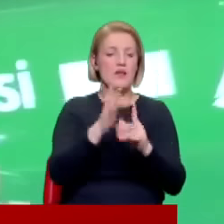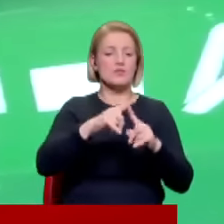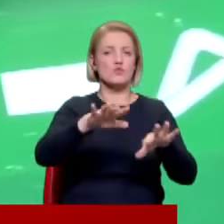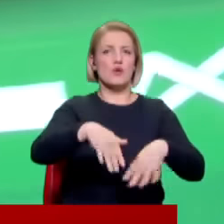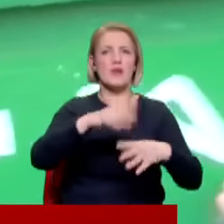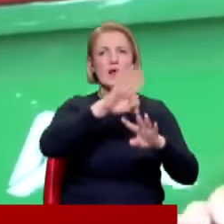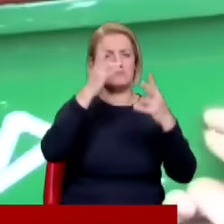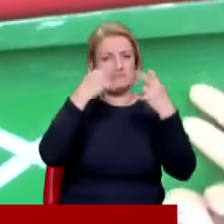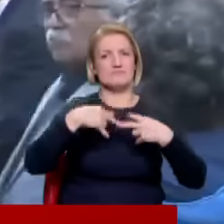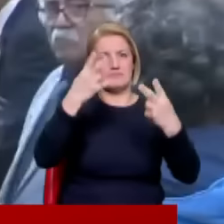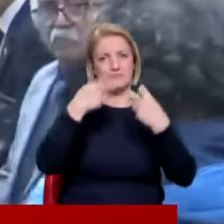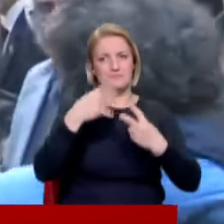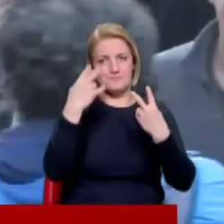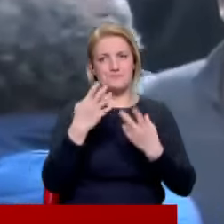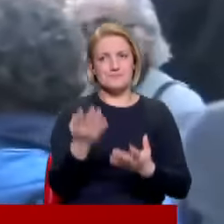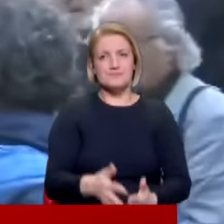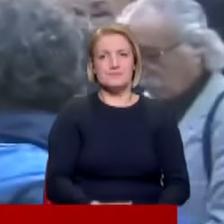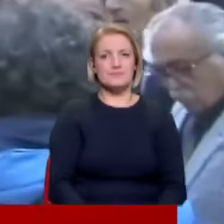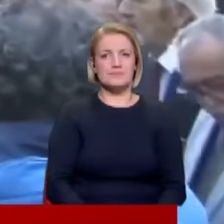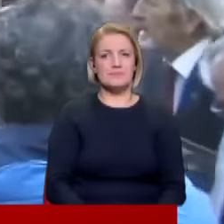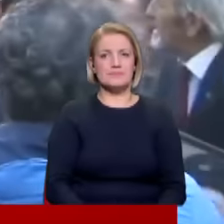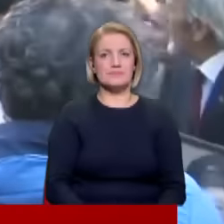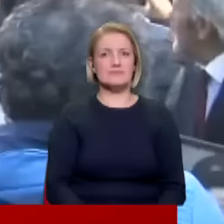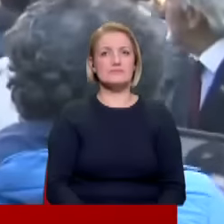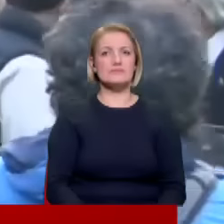töreninde gözyaşlarıyla uğurlandı.